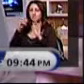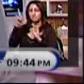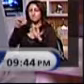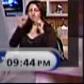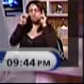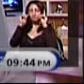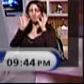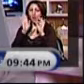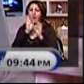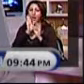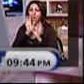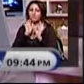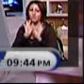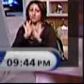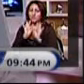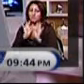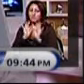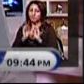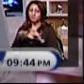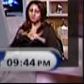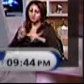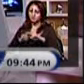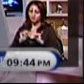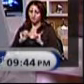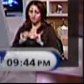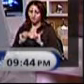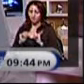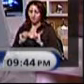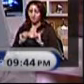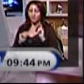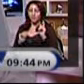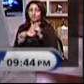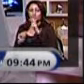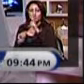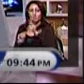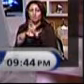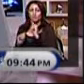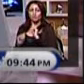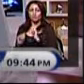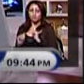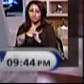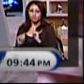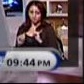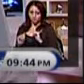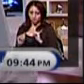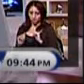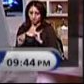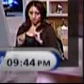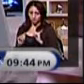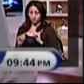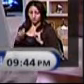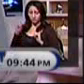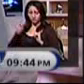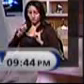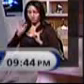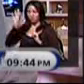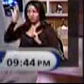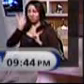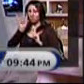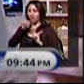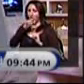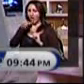الحقيقه عشان كده بقول لك انا لست من عصير الليمون بس متفاهم موقفهم، ان لو احنا اللي اوقعنا في هذا الاختيار البائس